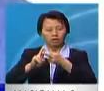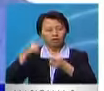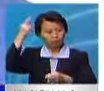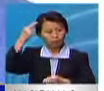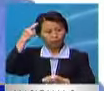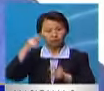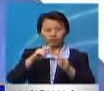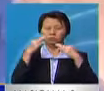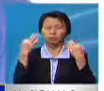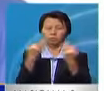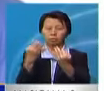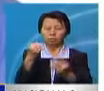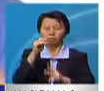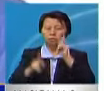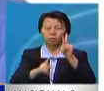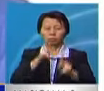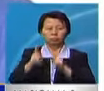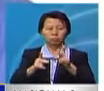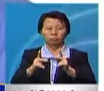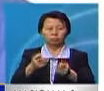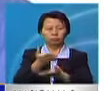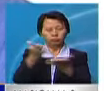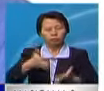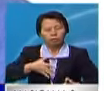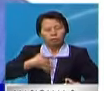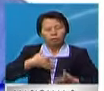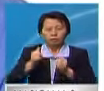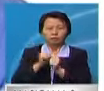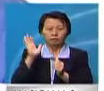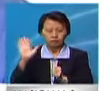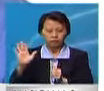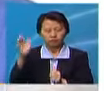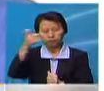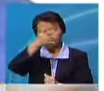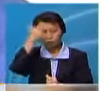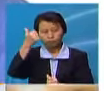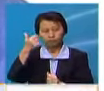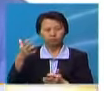kepada keluarga dia, apatah lagi orang ramai terasa dengan kehilangan dia kerana